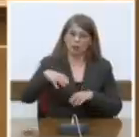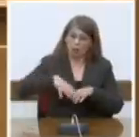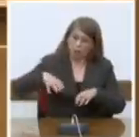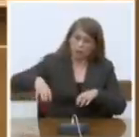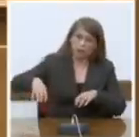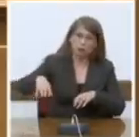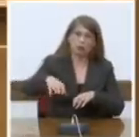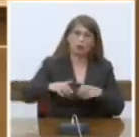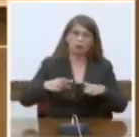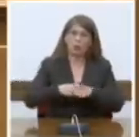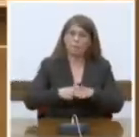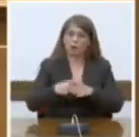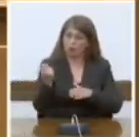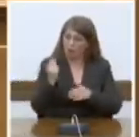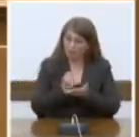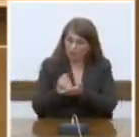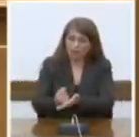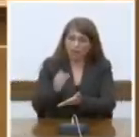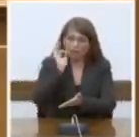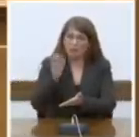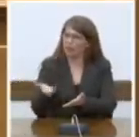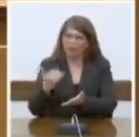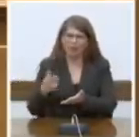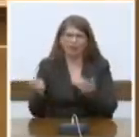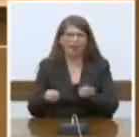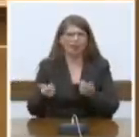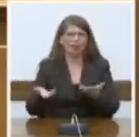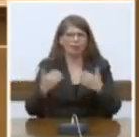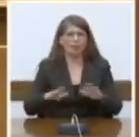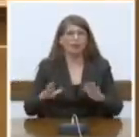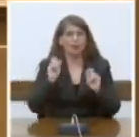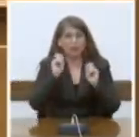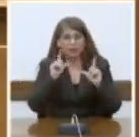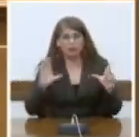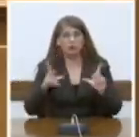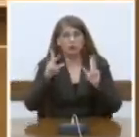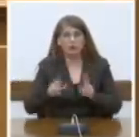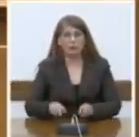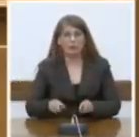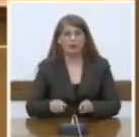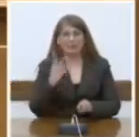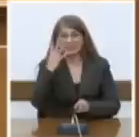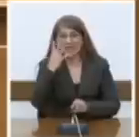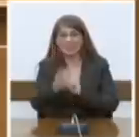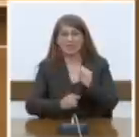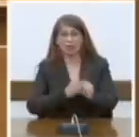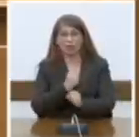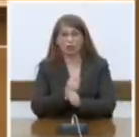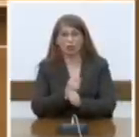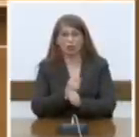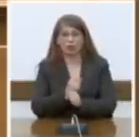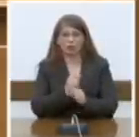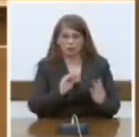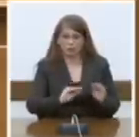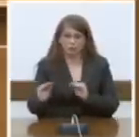εκτός τελείως από τους πόρους του Ταμείου Ανάκαμψης? Δεν υπάρχει έργο. Δεν σας κάνει εντύπωση που σταμάτησε 4 χρόνια το διαμετακομιστικό